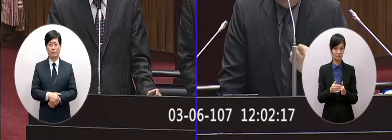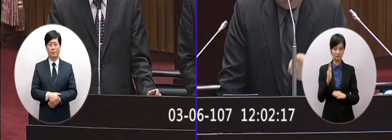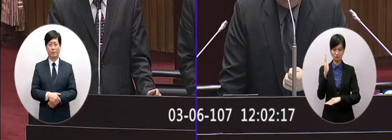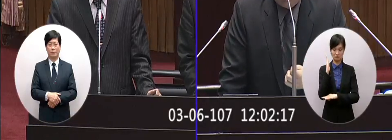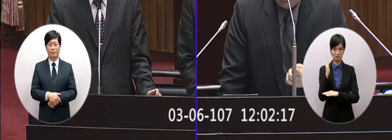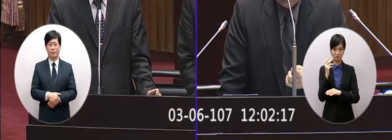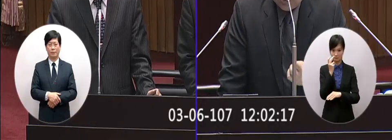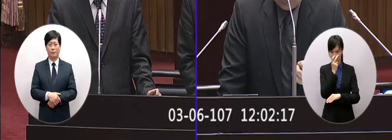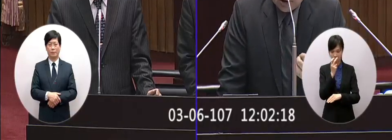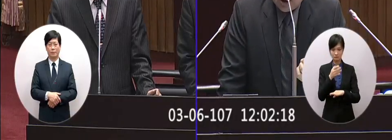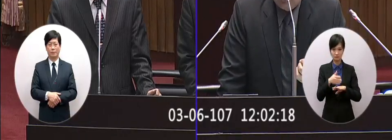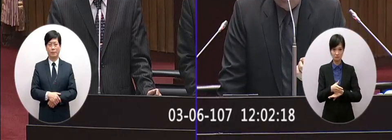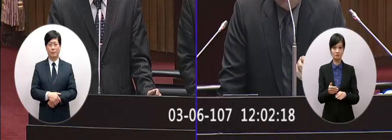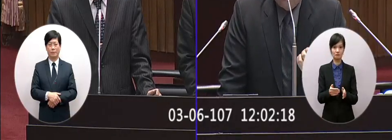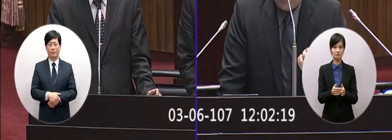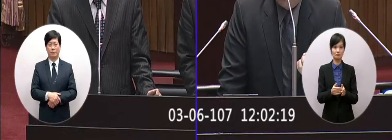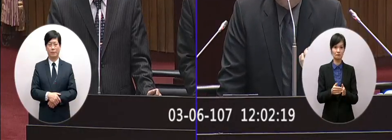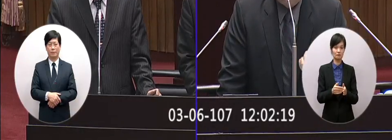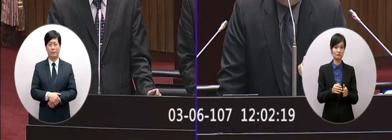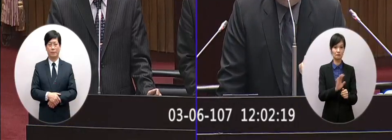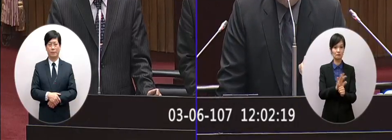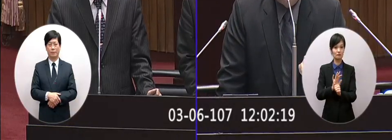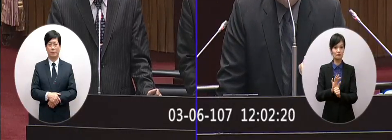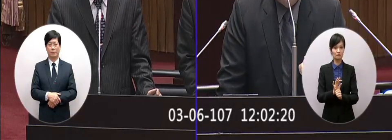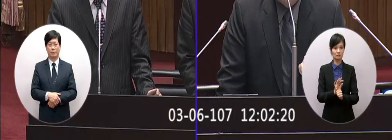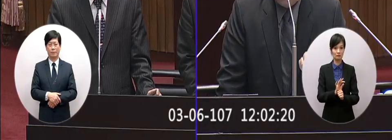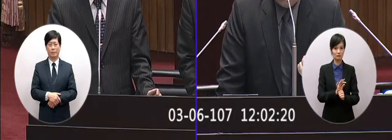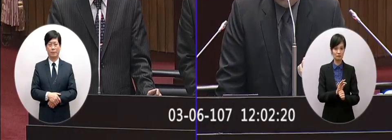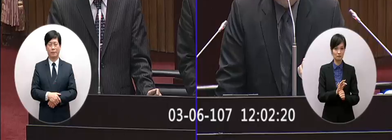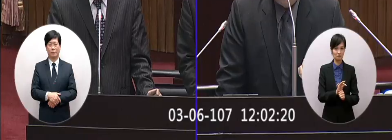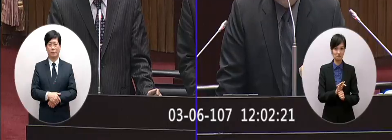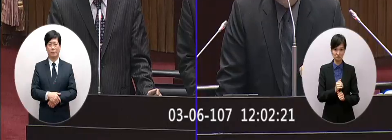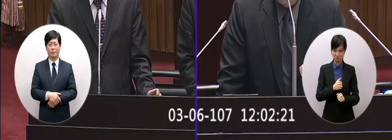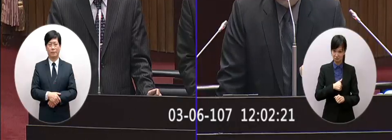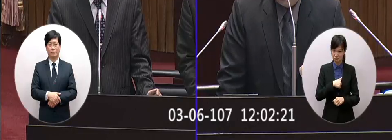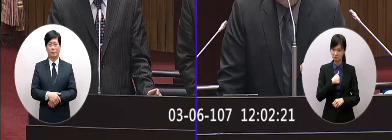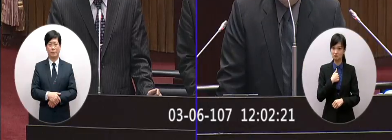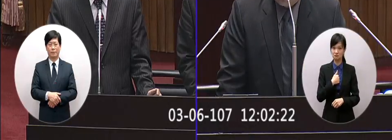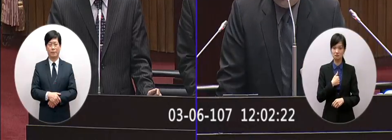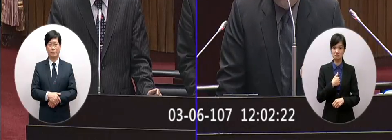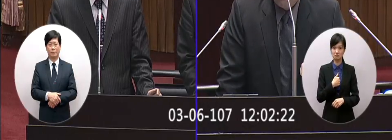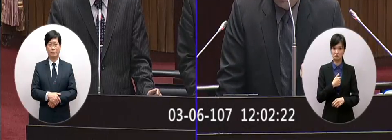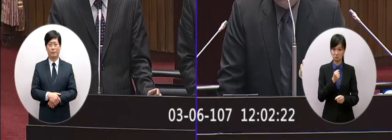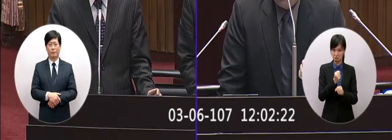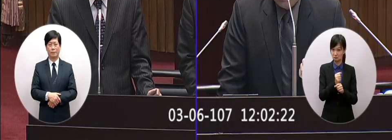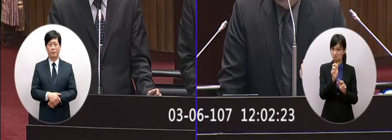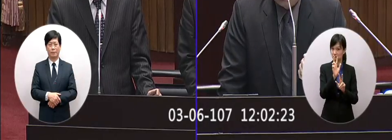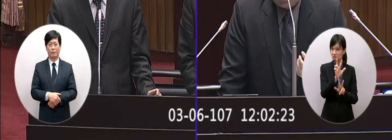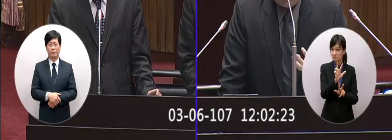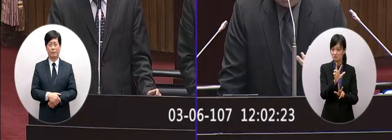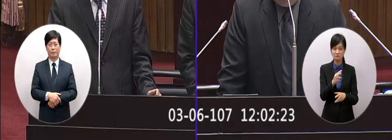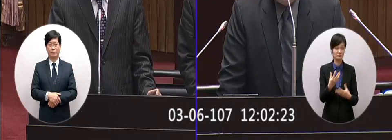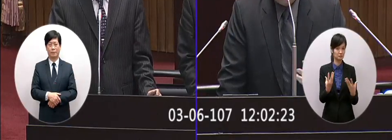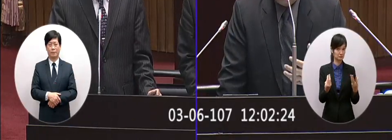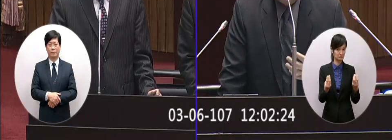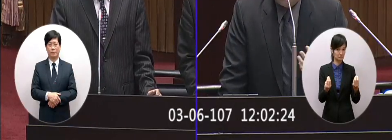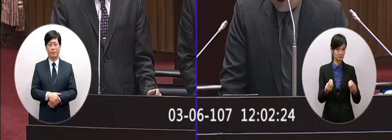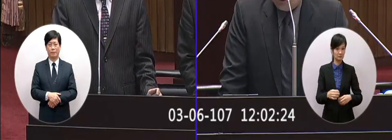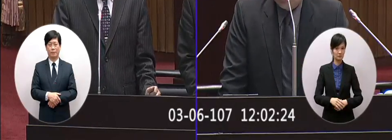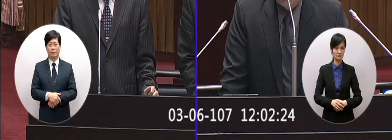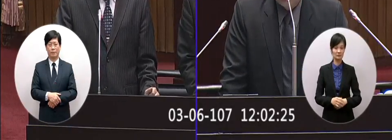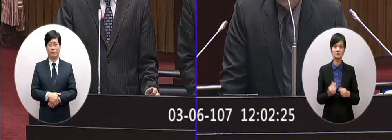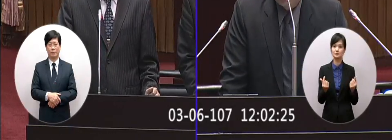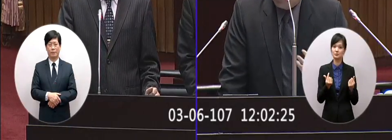定的服务，事实上都没有办法充分的做到。好，就是说做不到。我们核